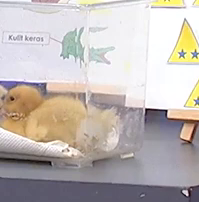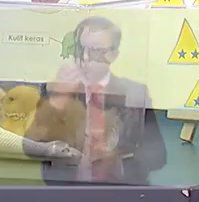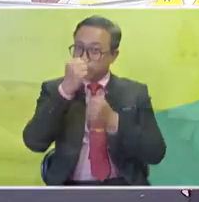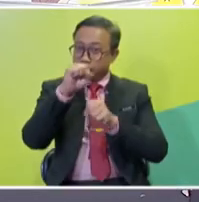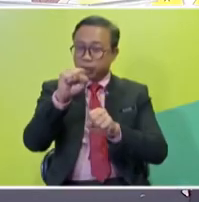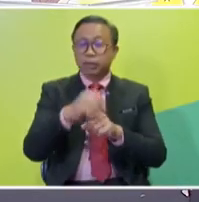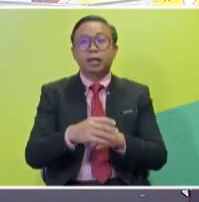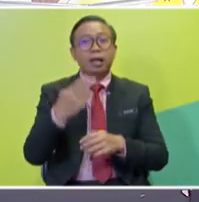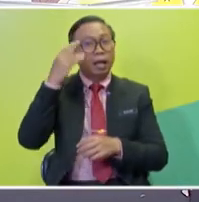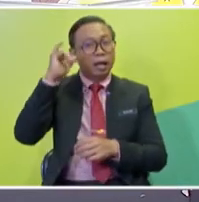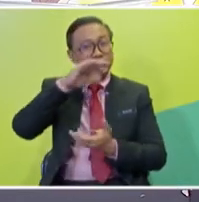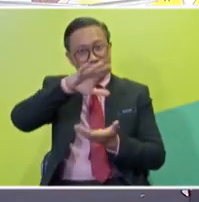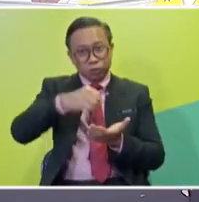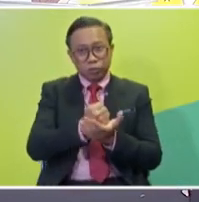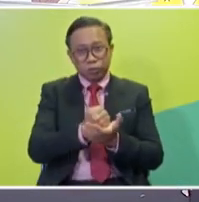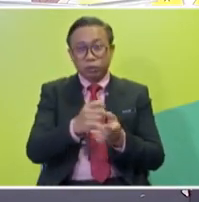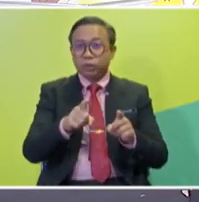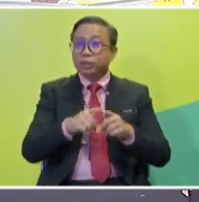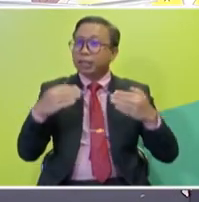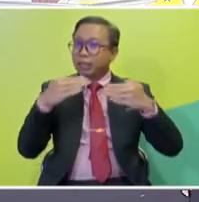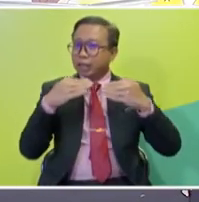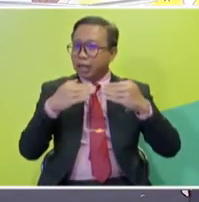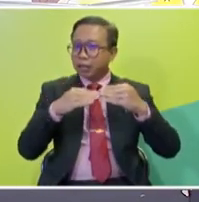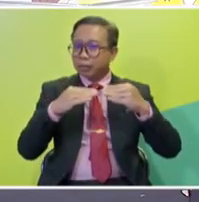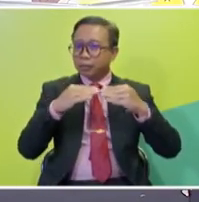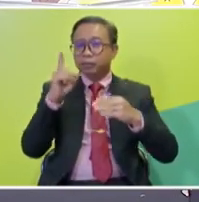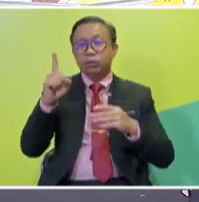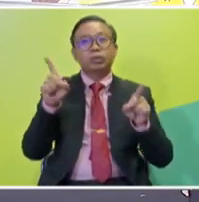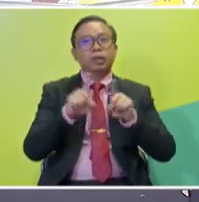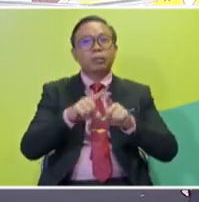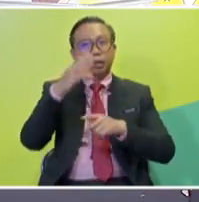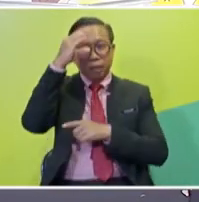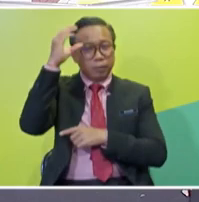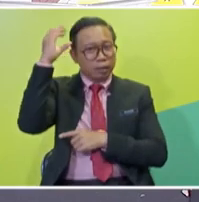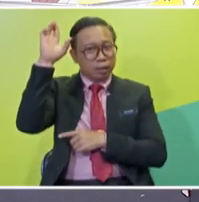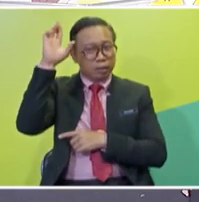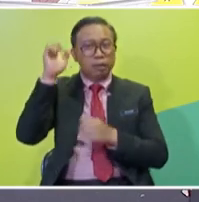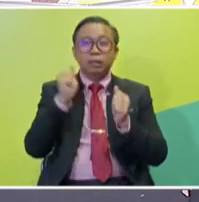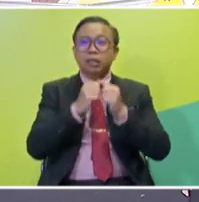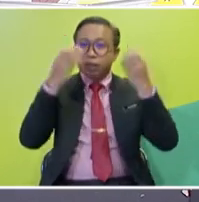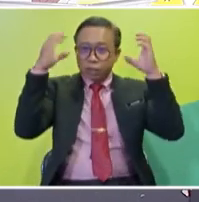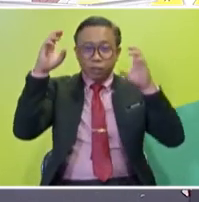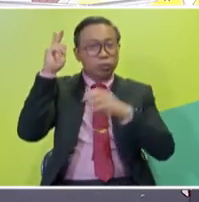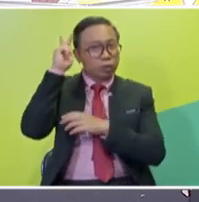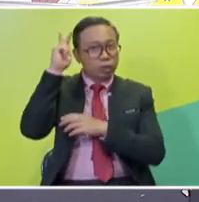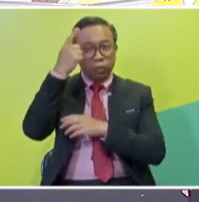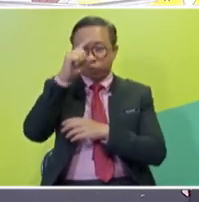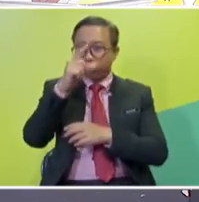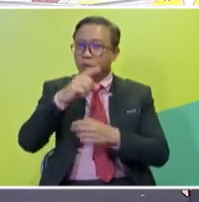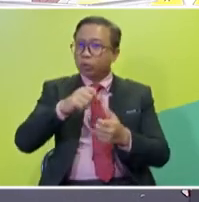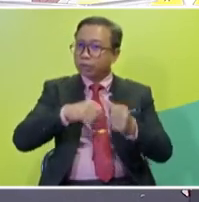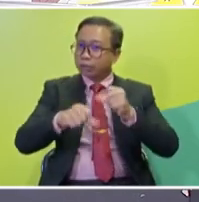Hai semua masih lagi di slot tahap 1 bersama saya Abang Kris dan juga cekgu kali ini untuk mata pelajaran